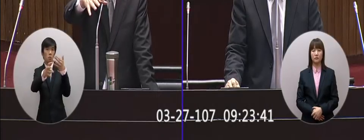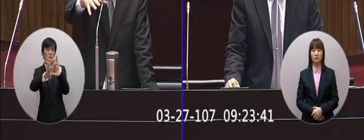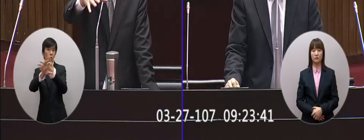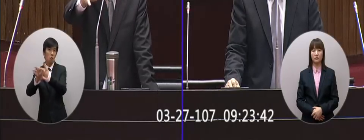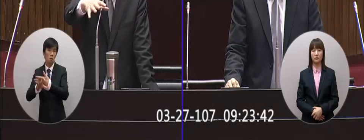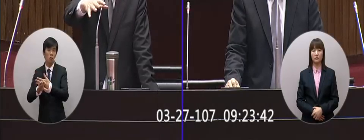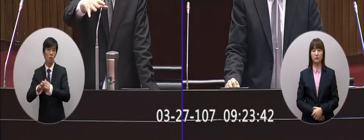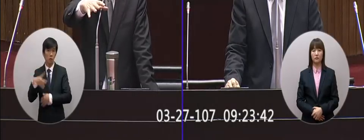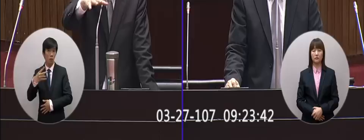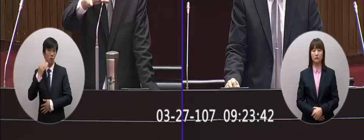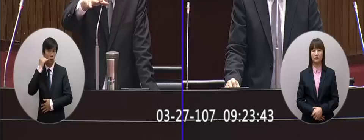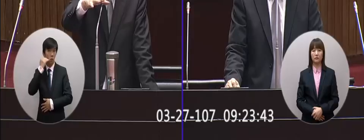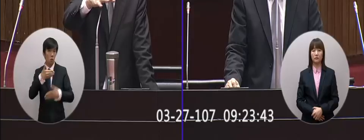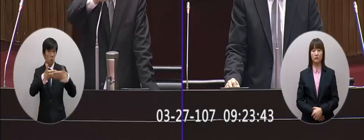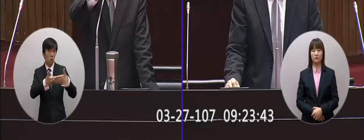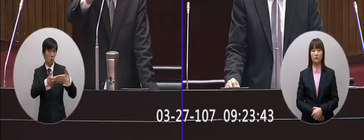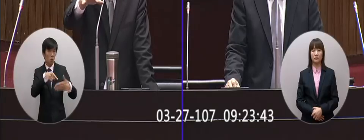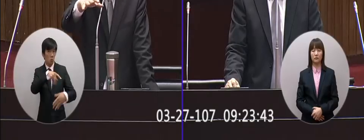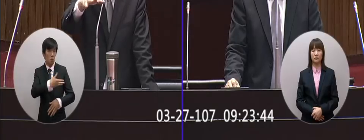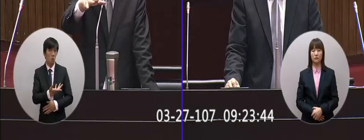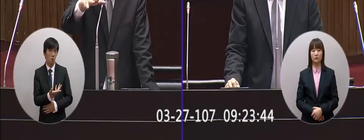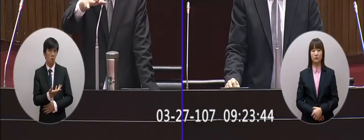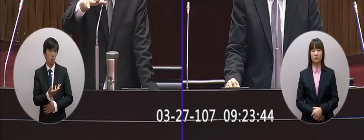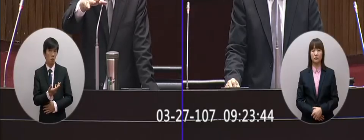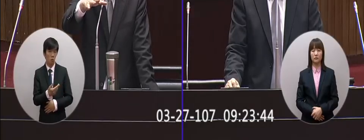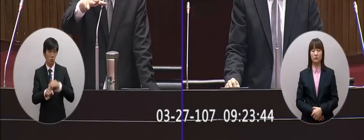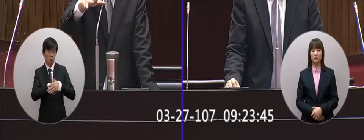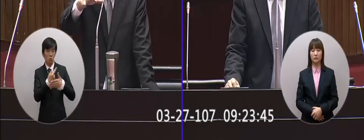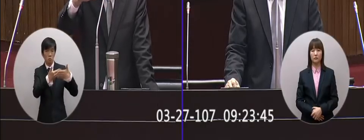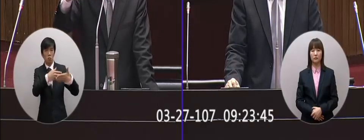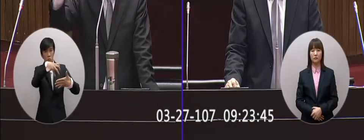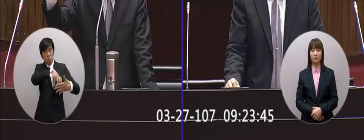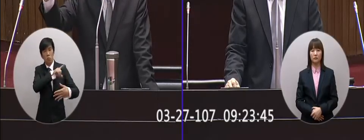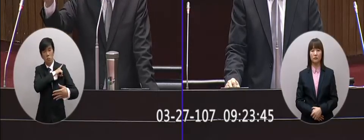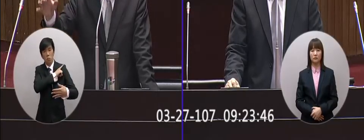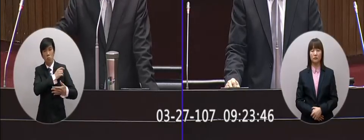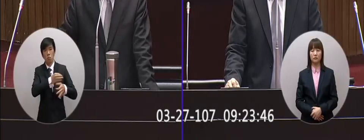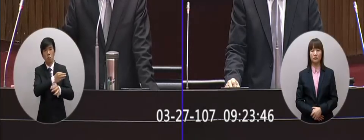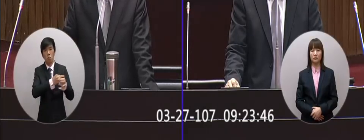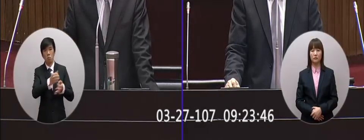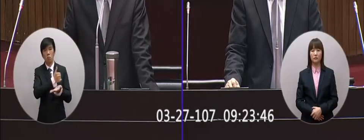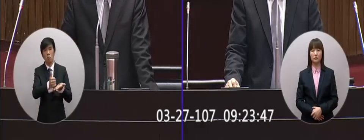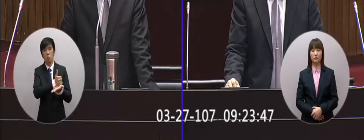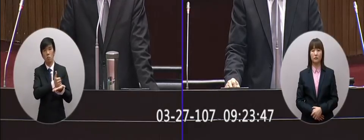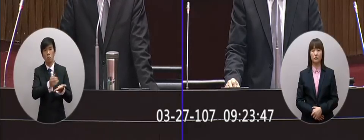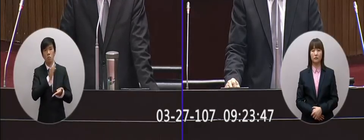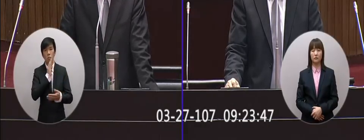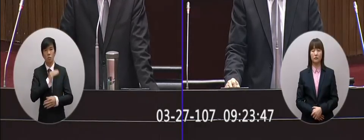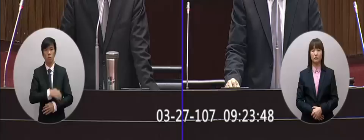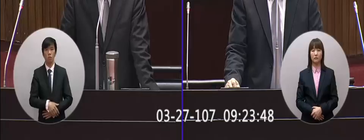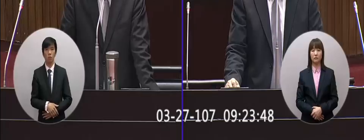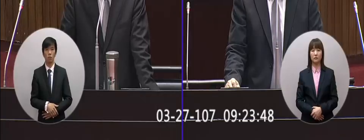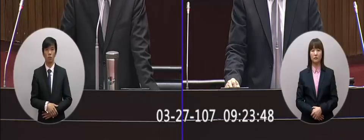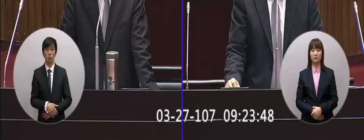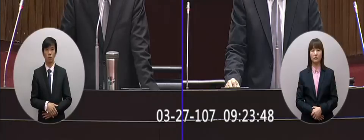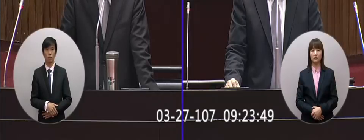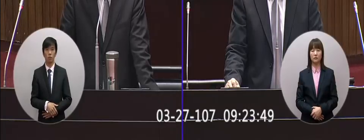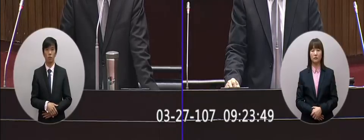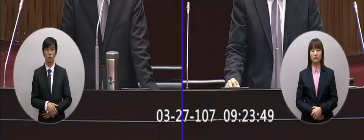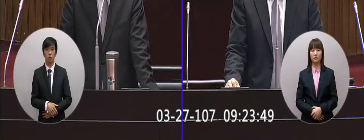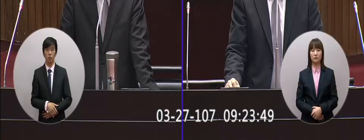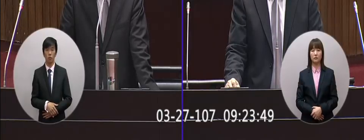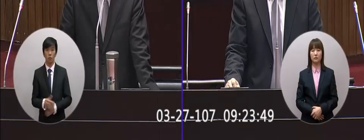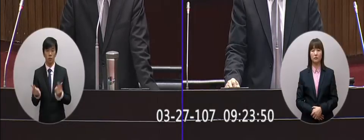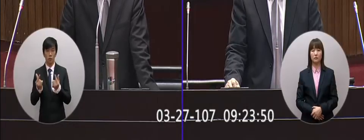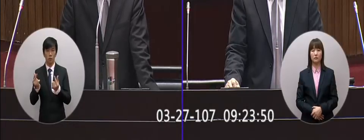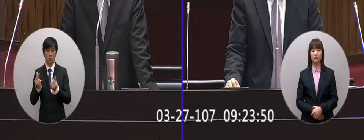密机械的这个台商，它主要是着眼于中国的这个市场。那这一部分呢，对，就是说